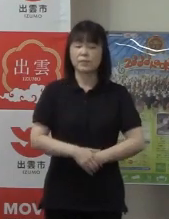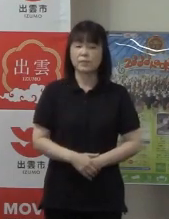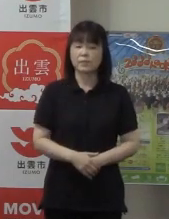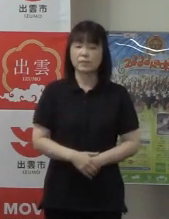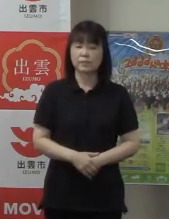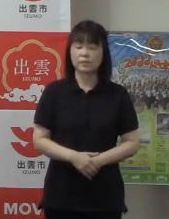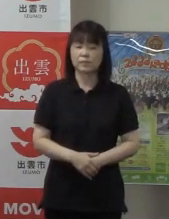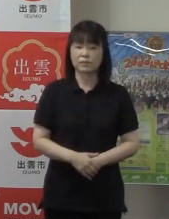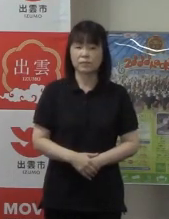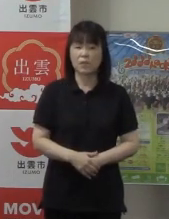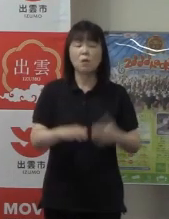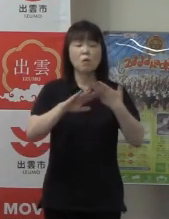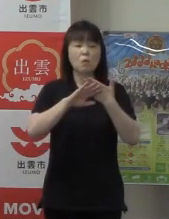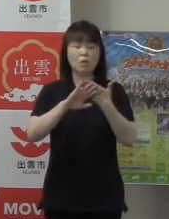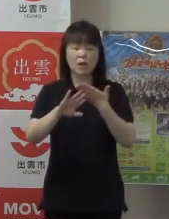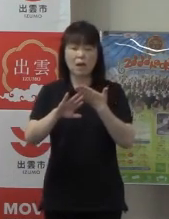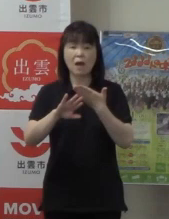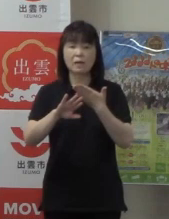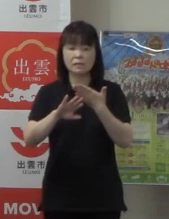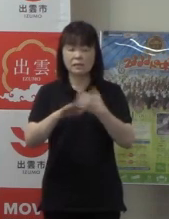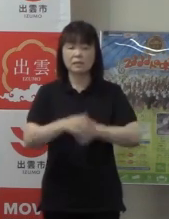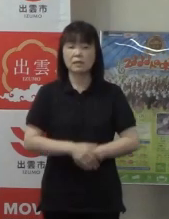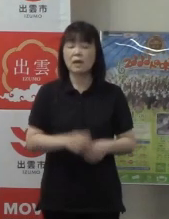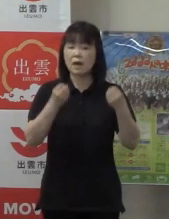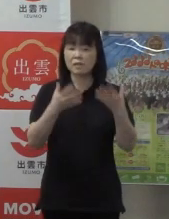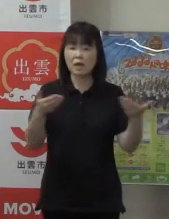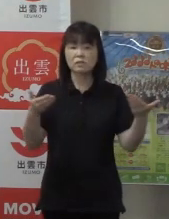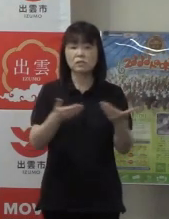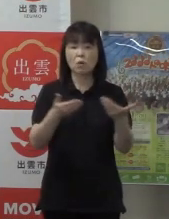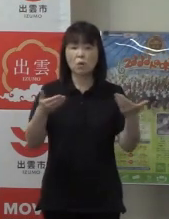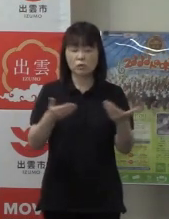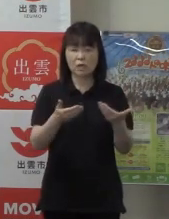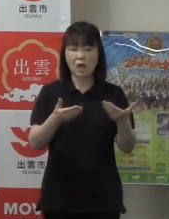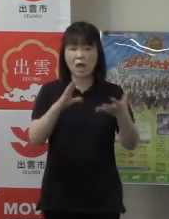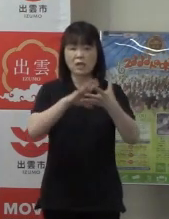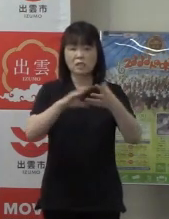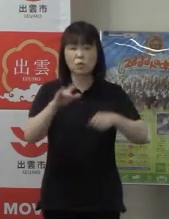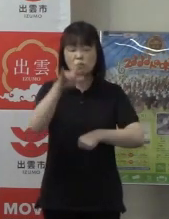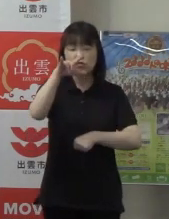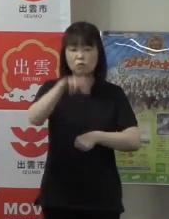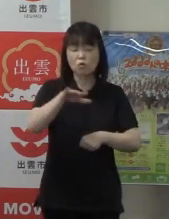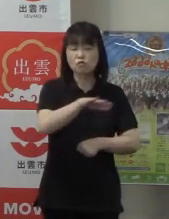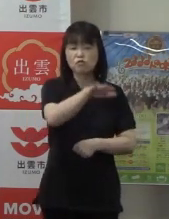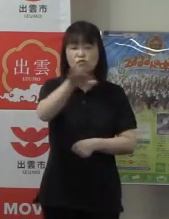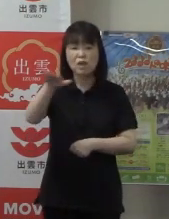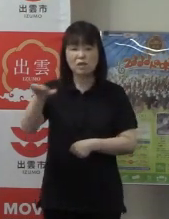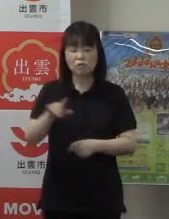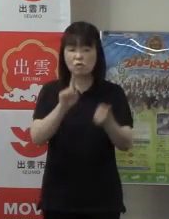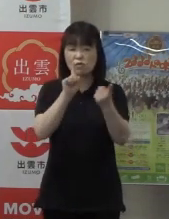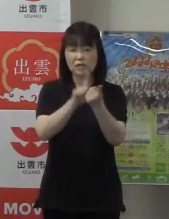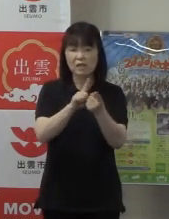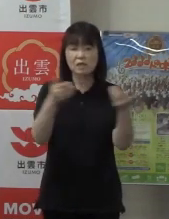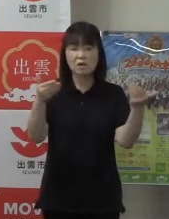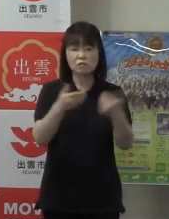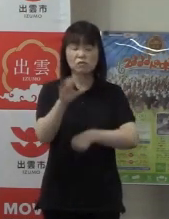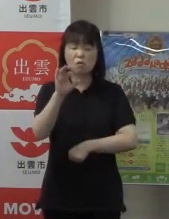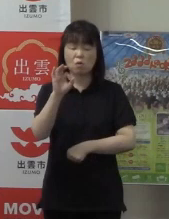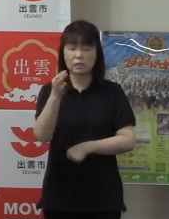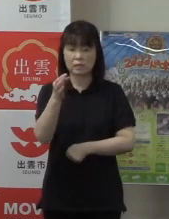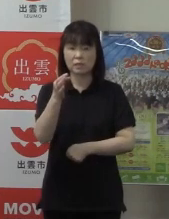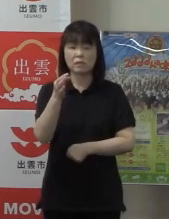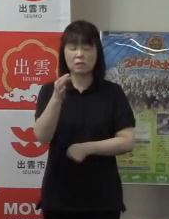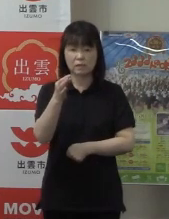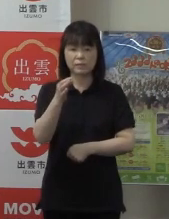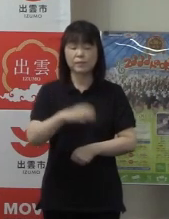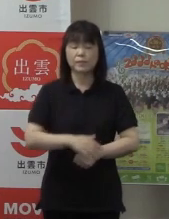次に、その他事業でありますが、まず新規として出雲空港周辺対策事業であります。これはもうご